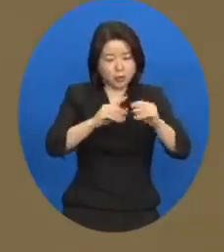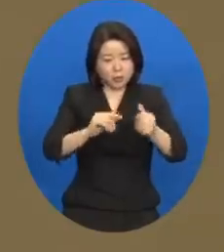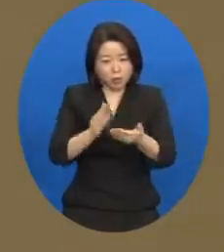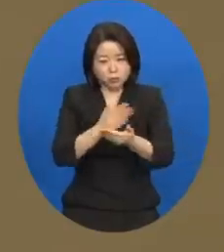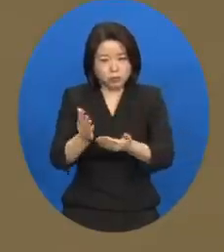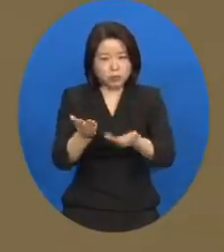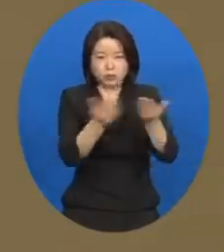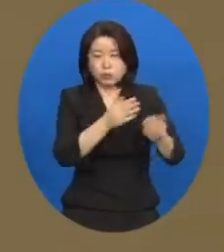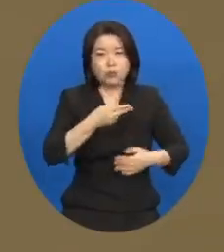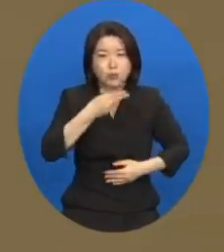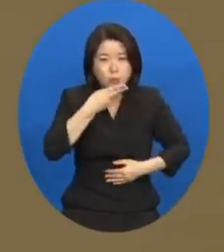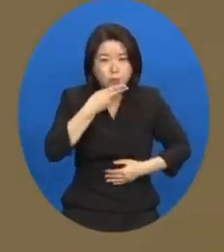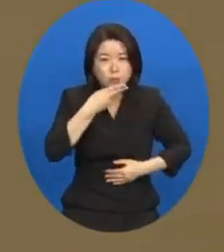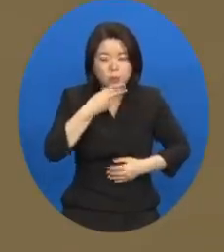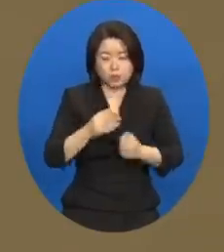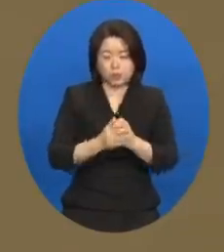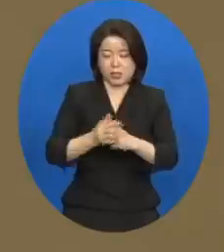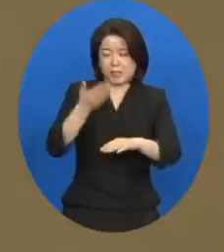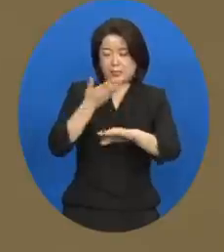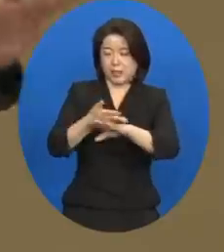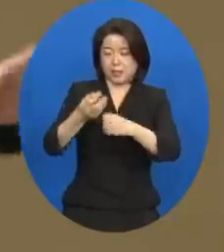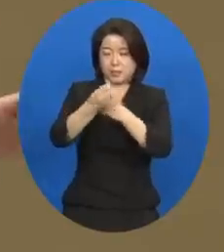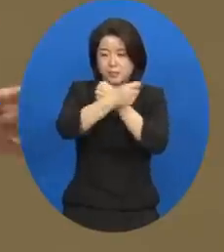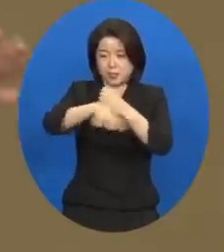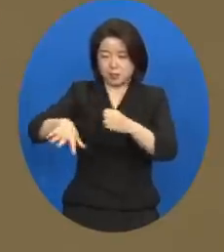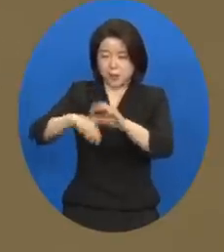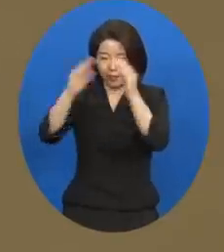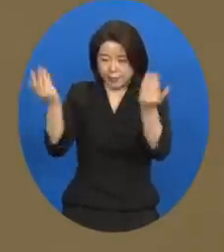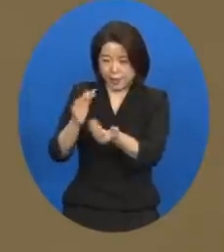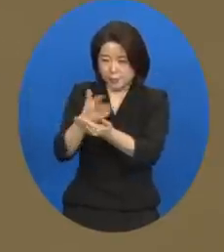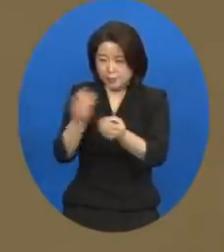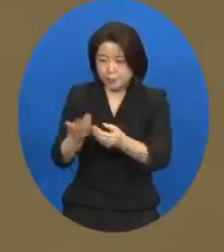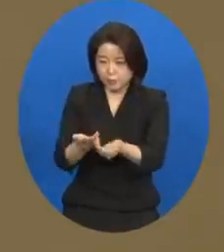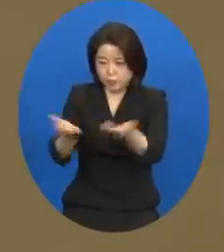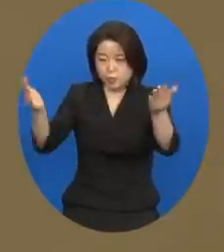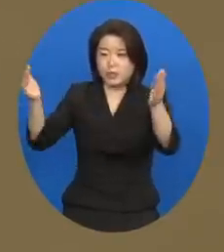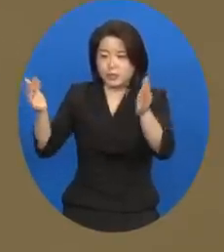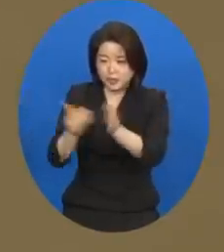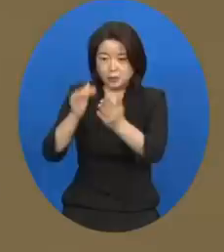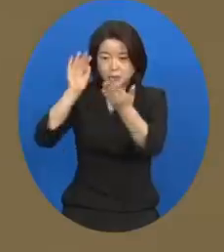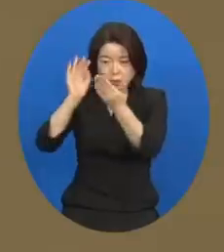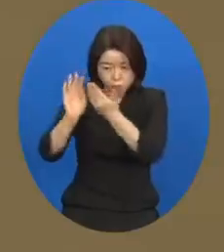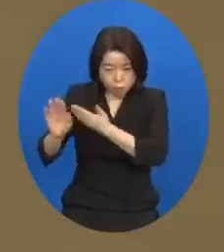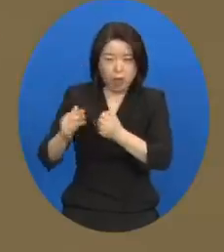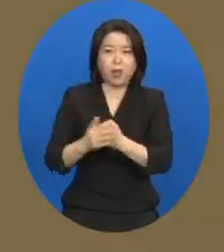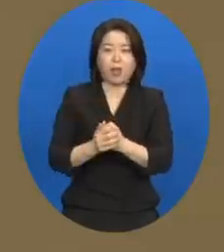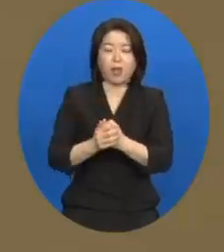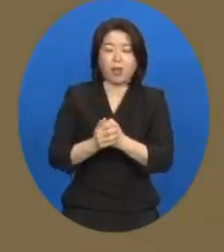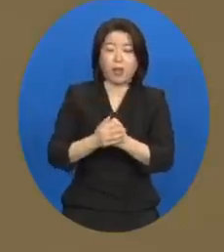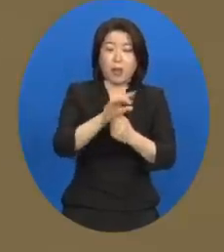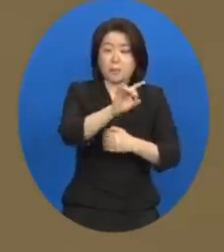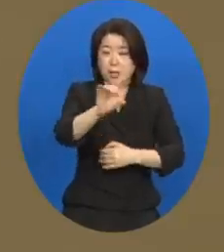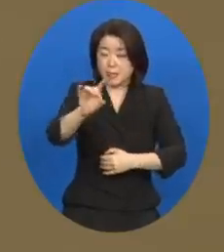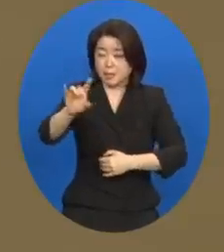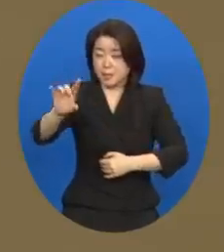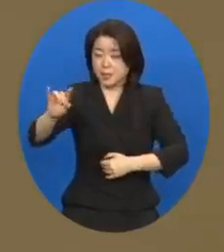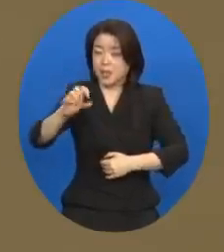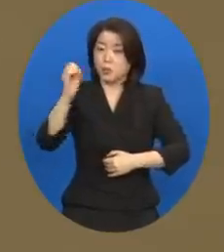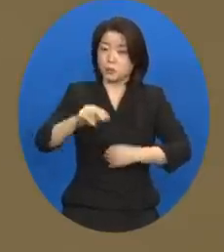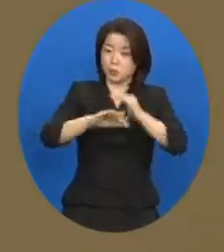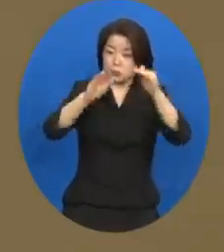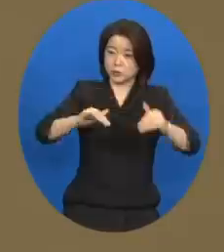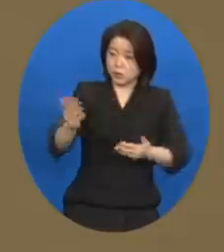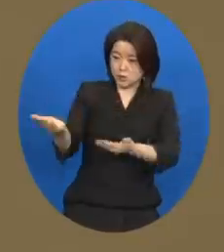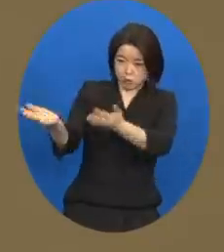않고, 그리고 다른 지파에게 땅을 다 배분하고 난 다음에, 그 다음에 각 지파에게 또 성읍을